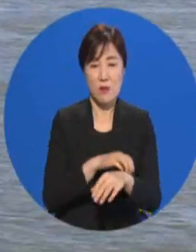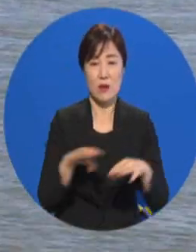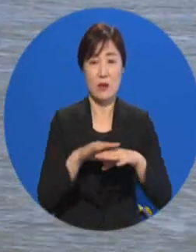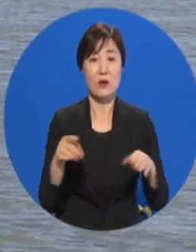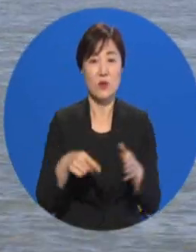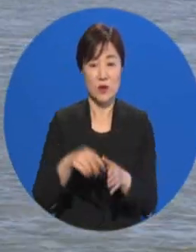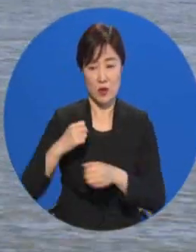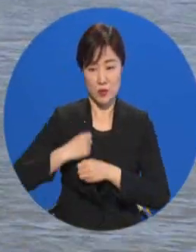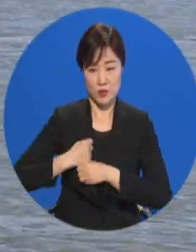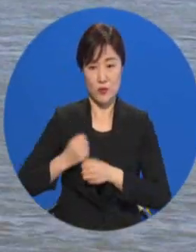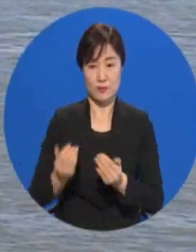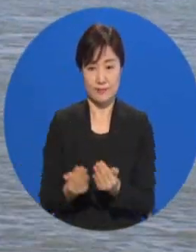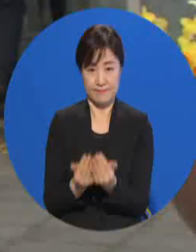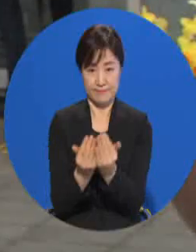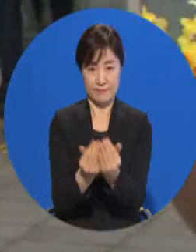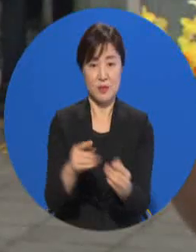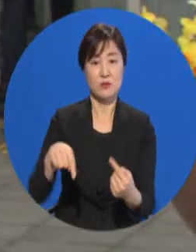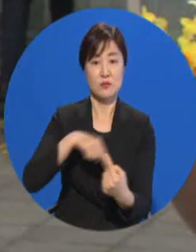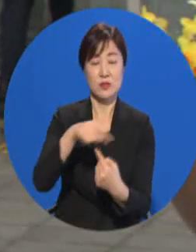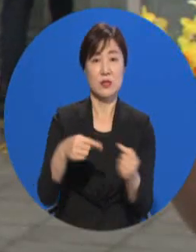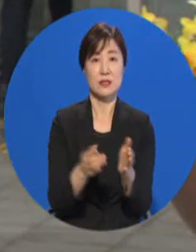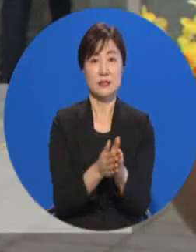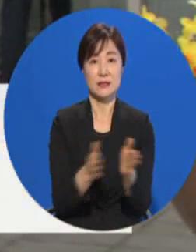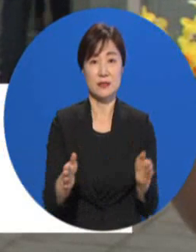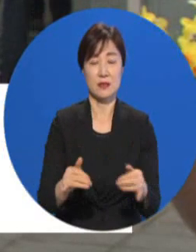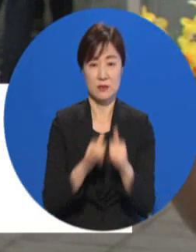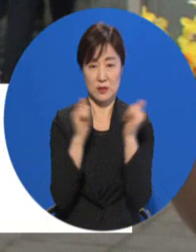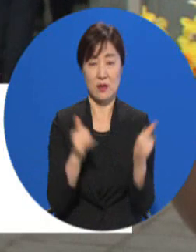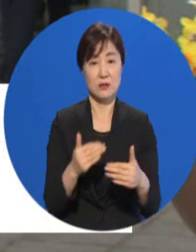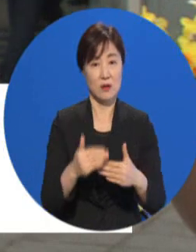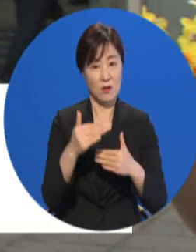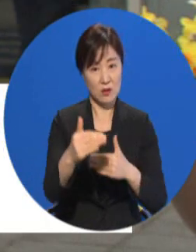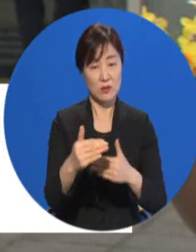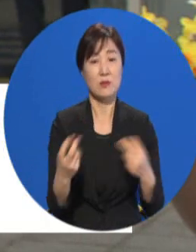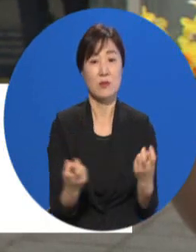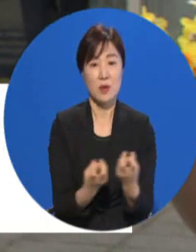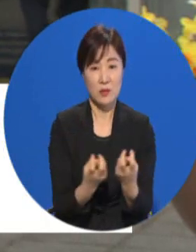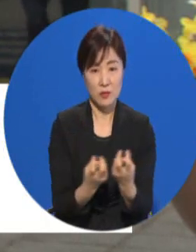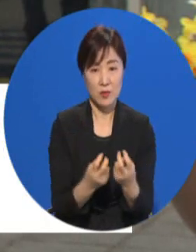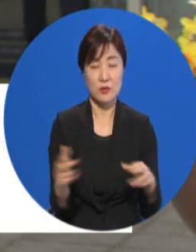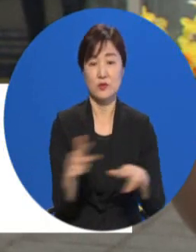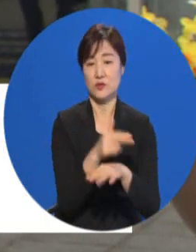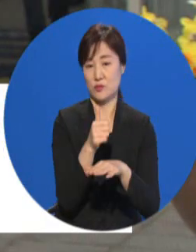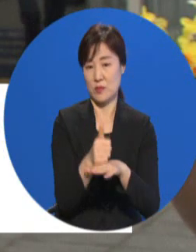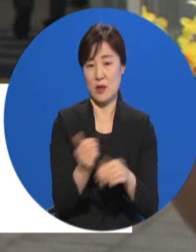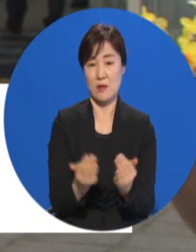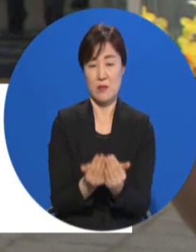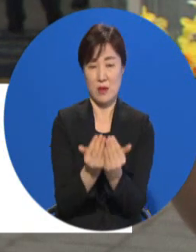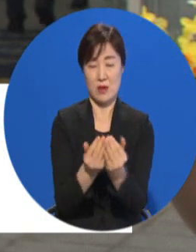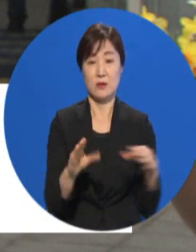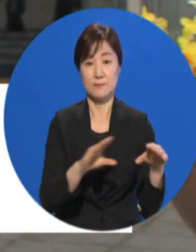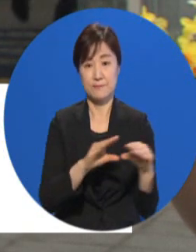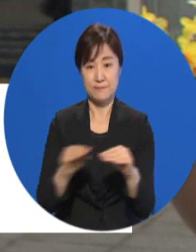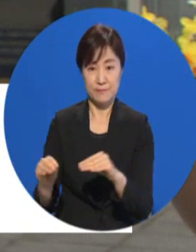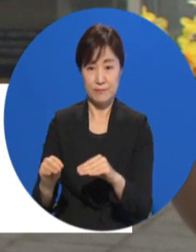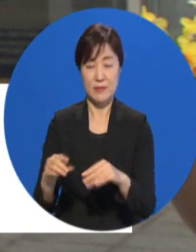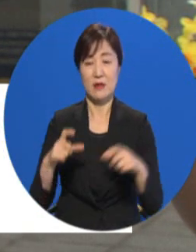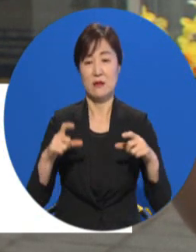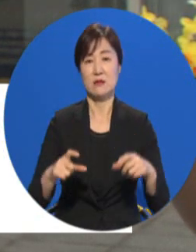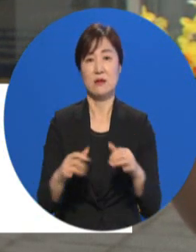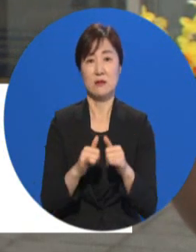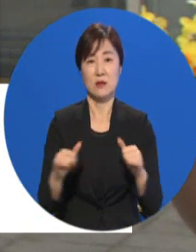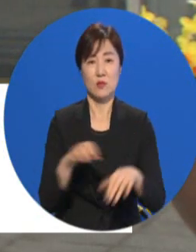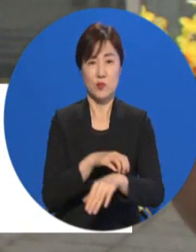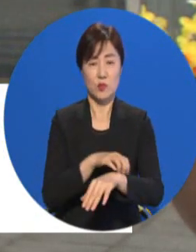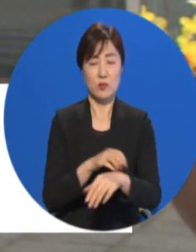군 행정선이 투입됩니다. 사회적 거리두기 일환으로 주말 여객선 운항을 중단하였고 지역민들의 불편을